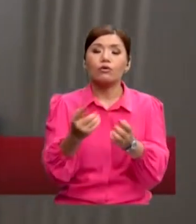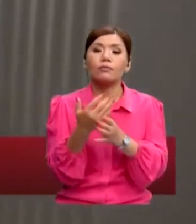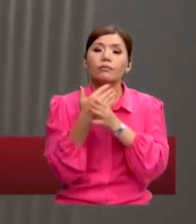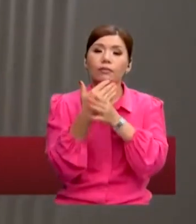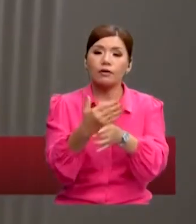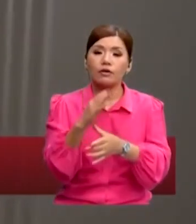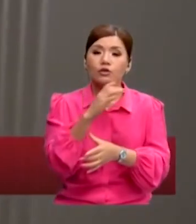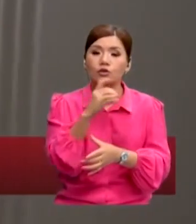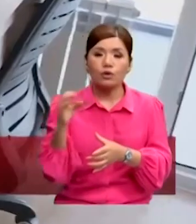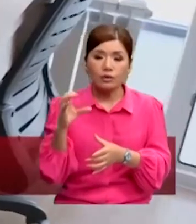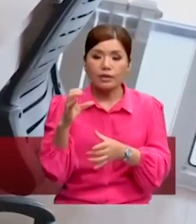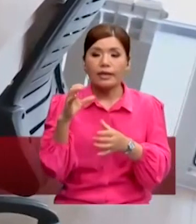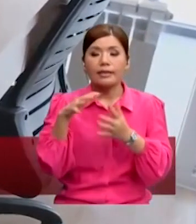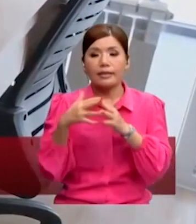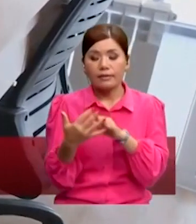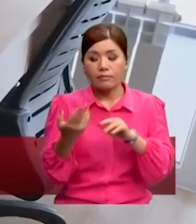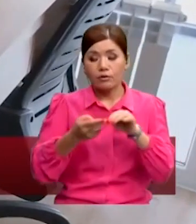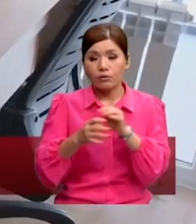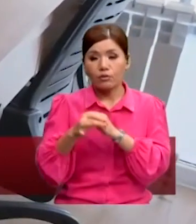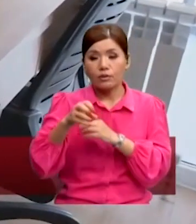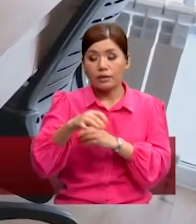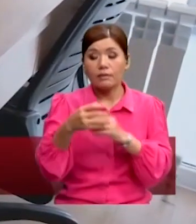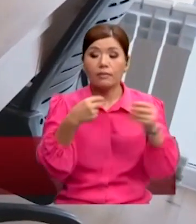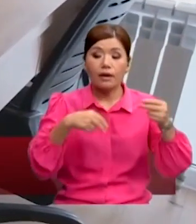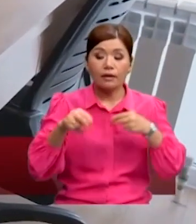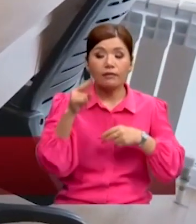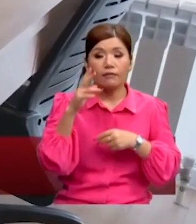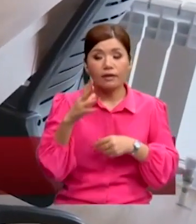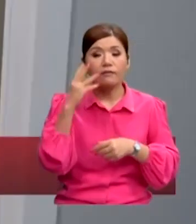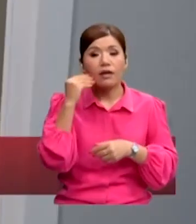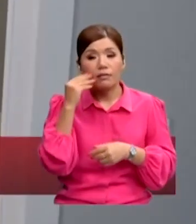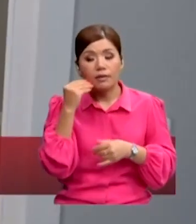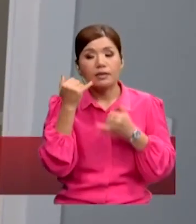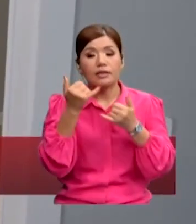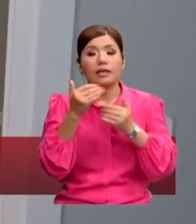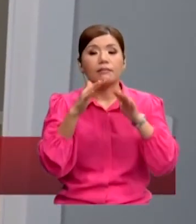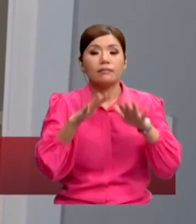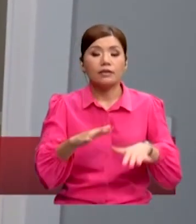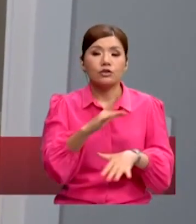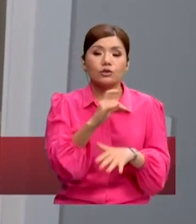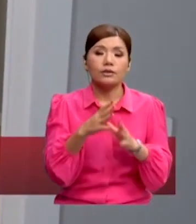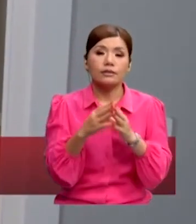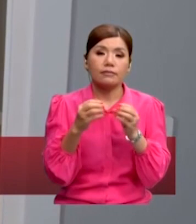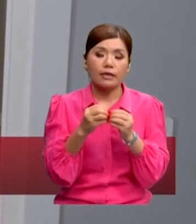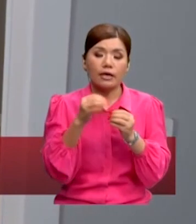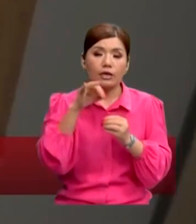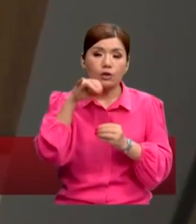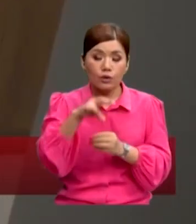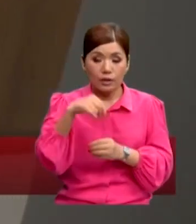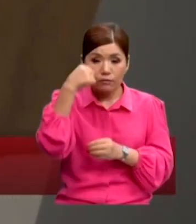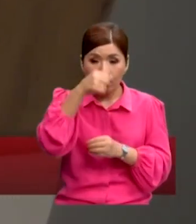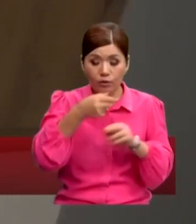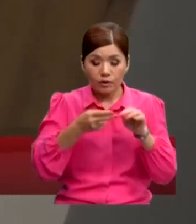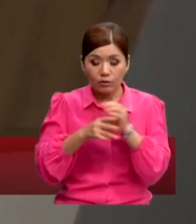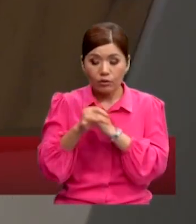помощь СОС детским деревням. При поддержке фонда были приобретены квартиры в Алматы для размещения СОС семей. В июне этого года СОС